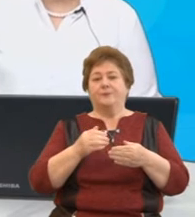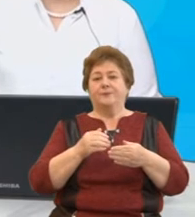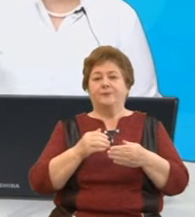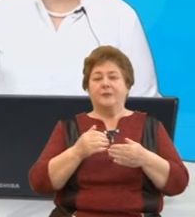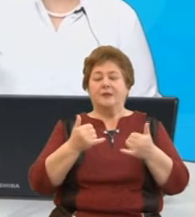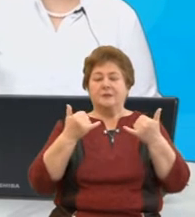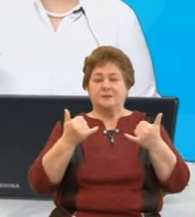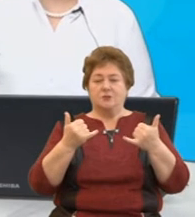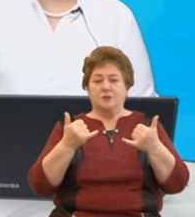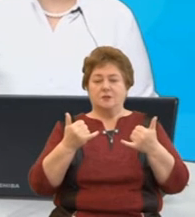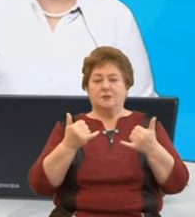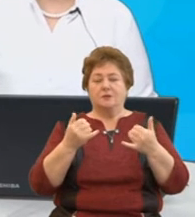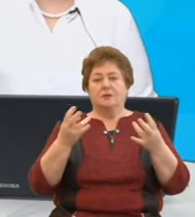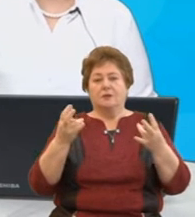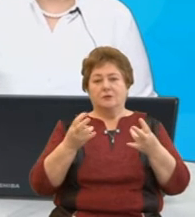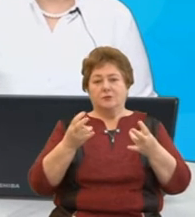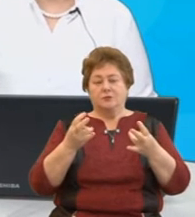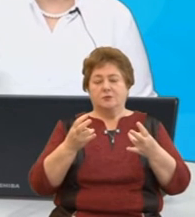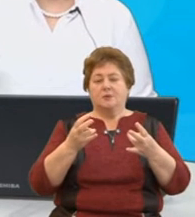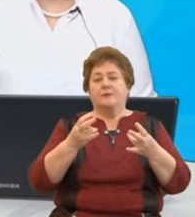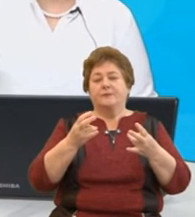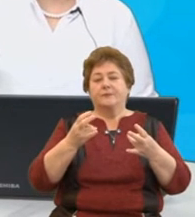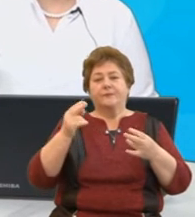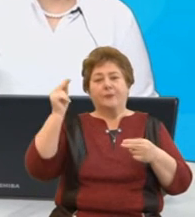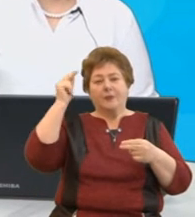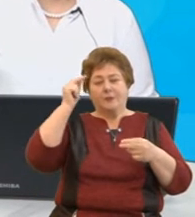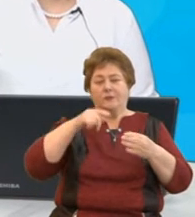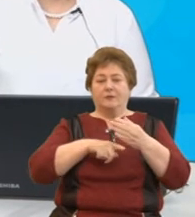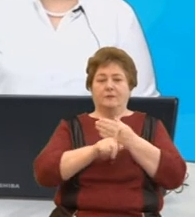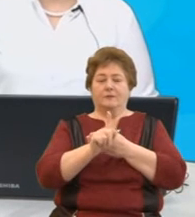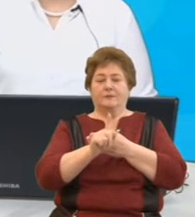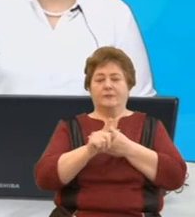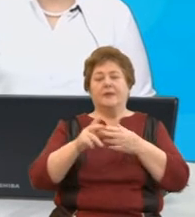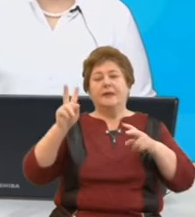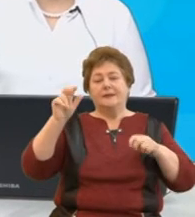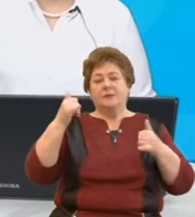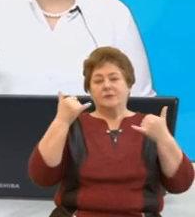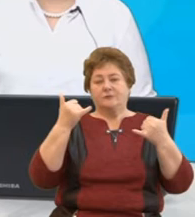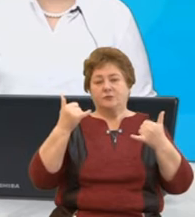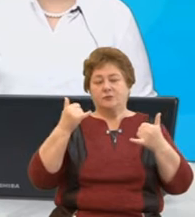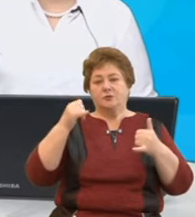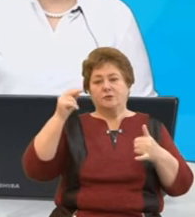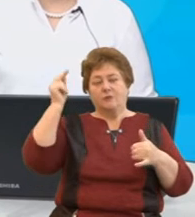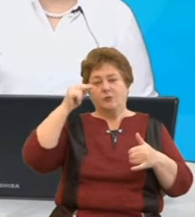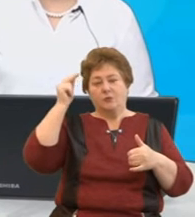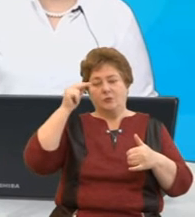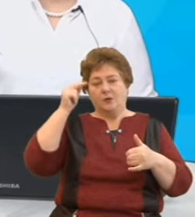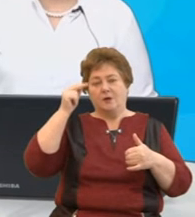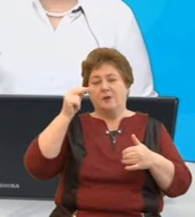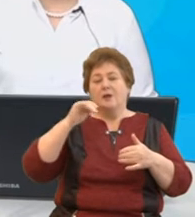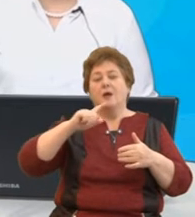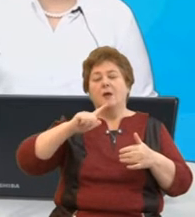сейчас давайте настроимся на урок тема сегодняшнего нашего урока